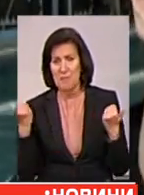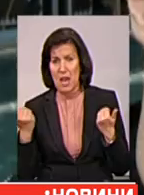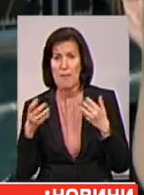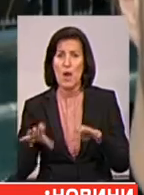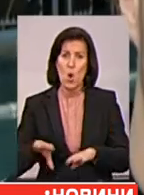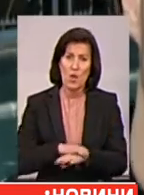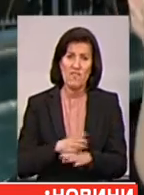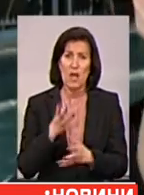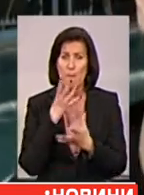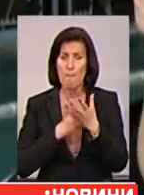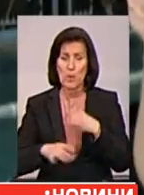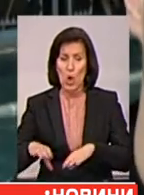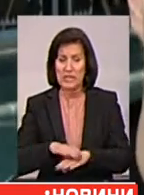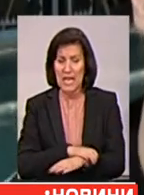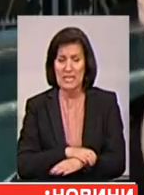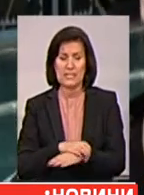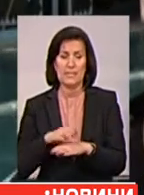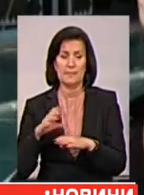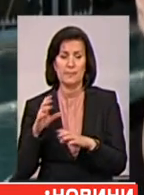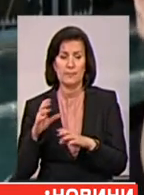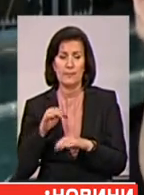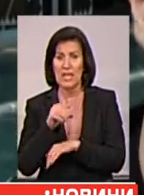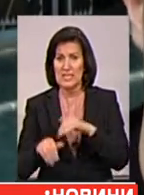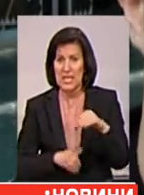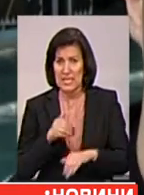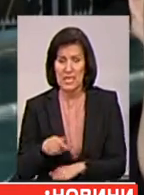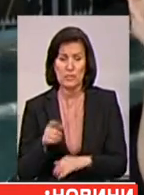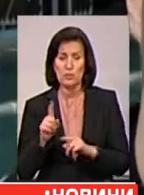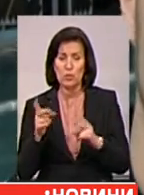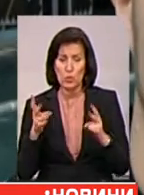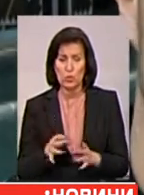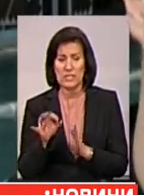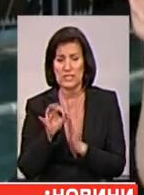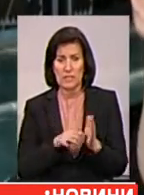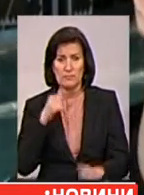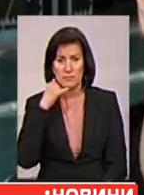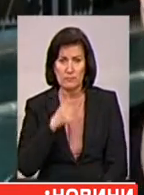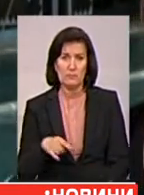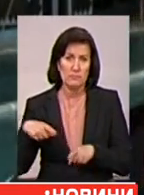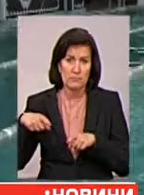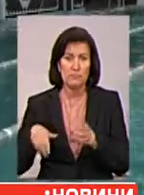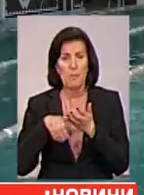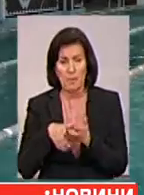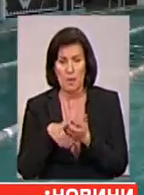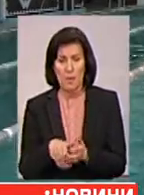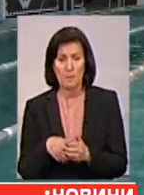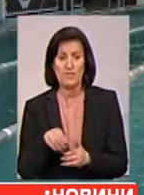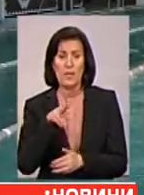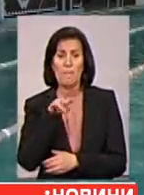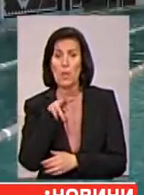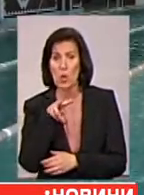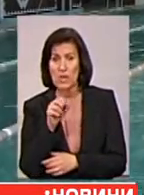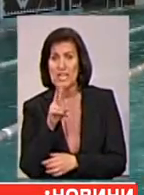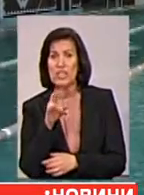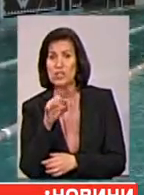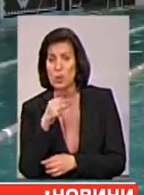протези. Також на заїзді йому, якщо щось потрібно, одразу мені подзвонив, я прибігаю, допомагаю. Микола Нижниковський